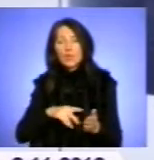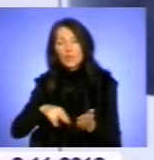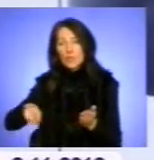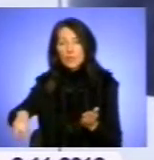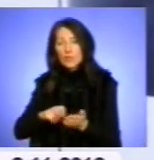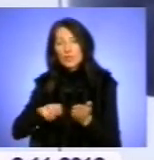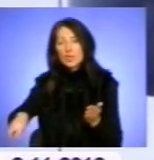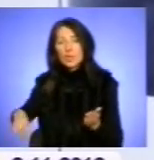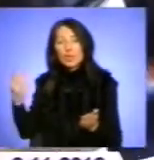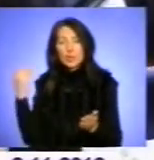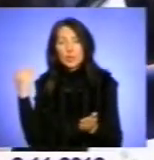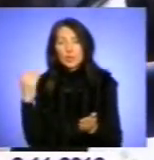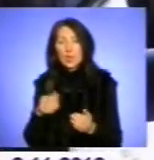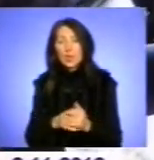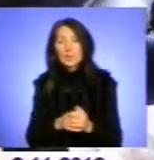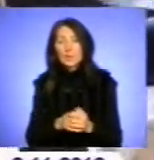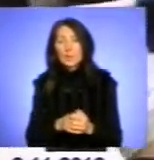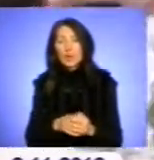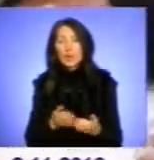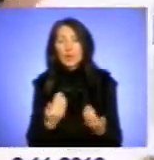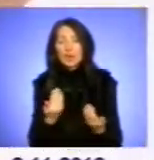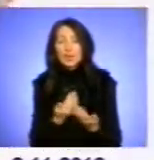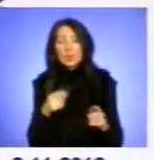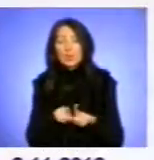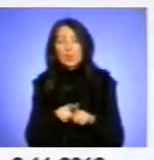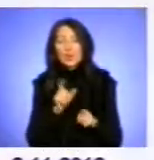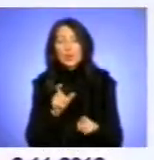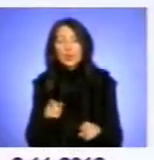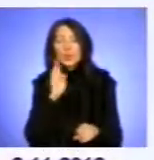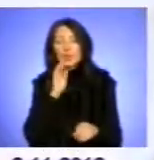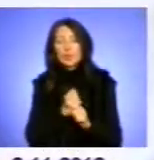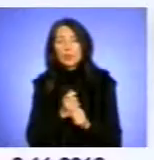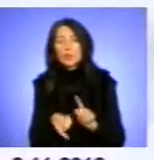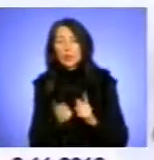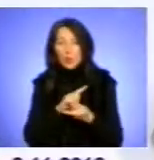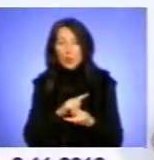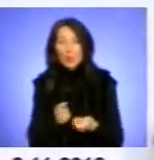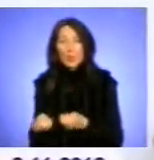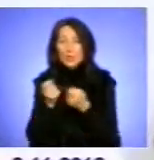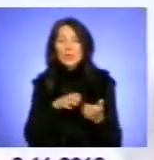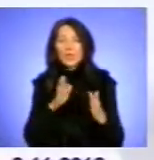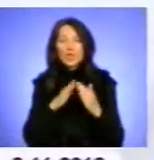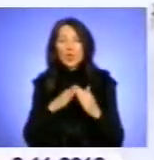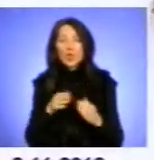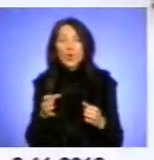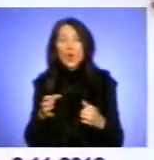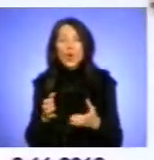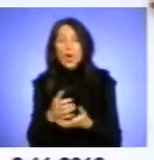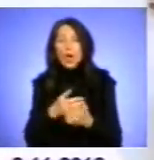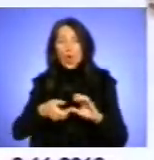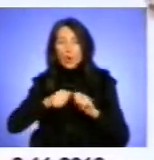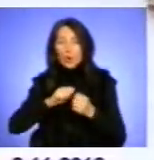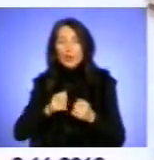таких співрозмовників. Але тернополянка зробила усе з точністю до навпаки. Принесла з дому згорток з золотими прикрасами та віддала